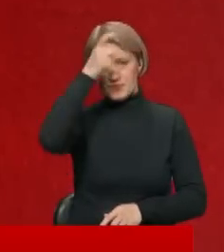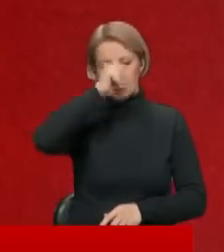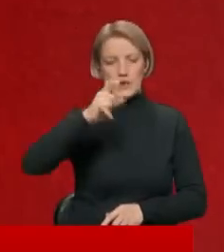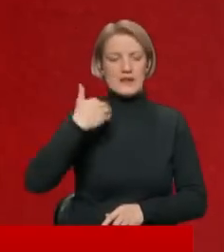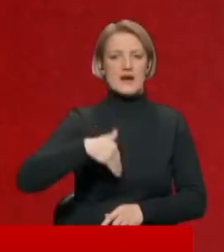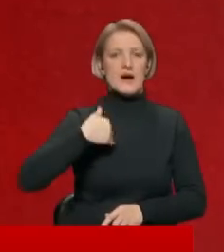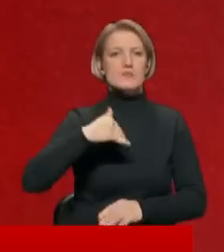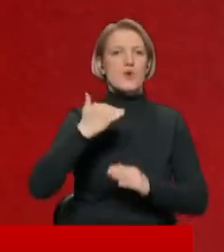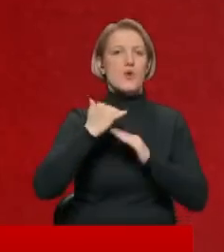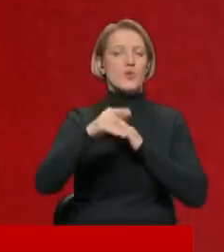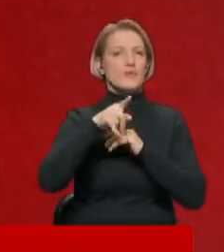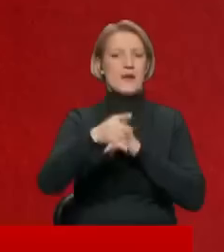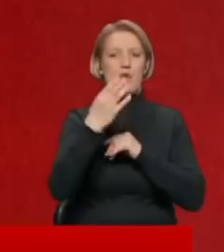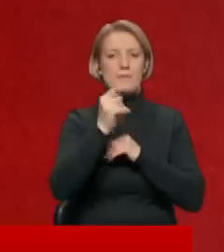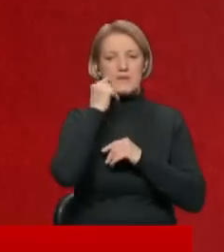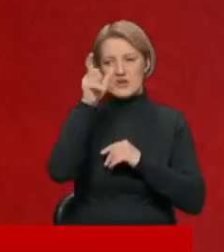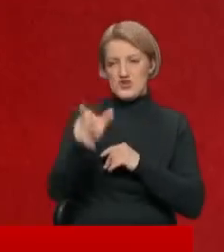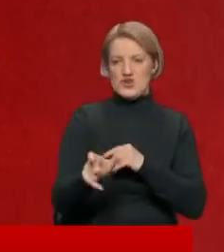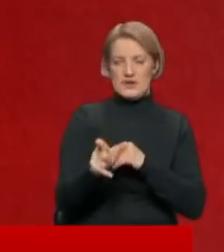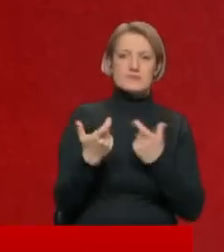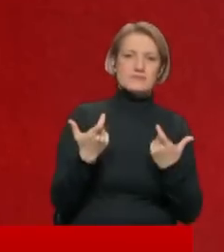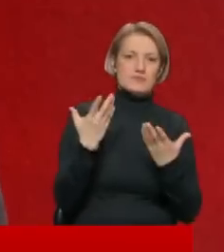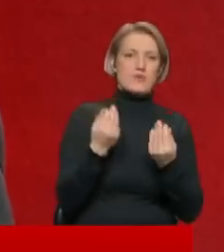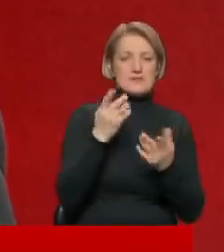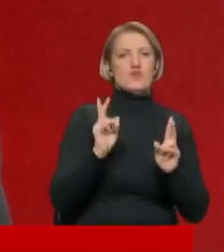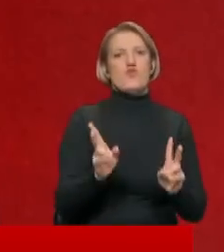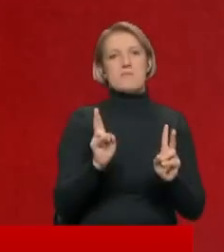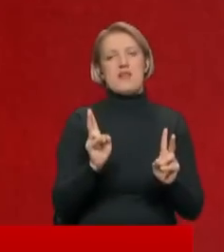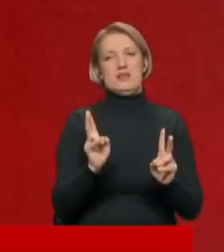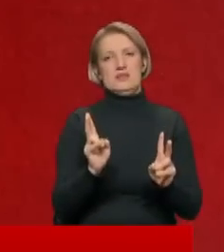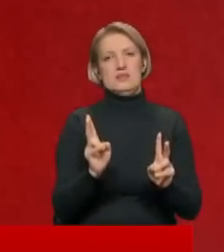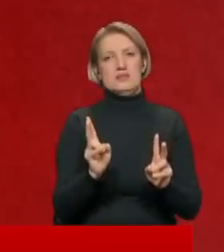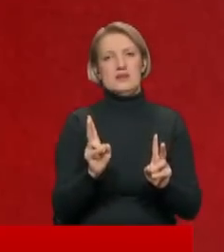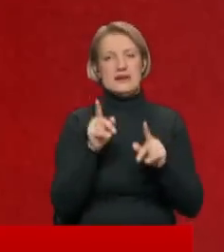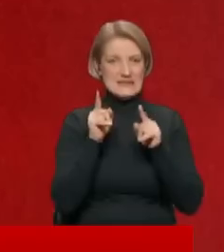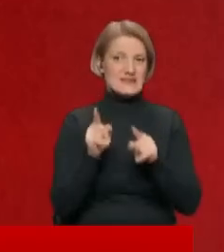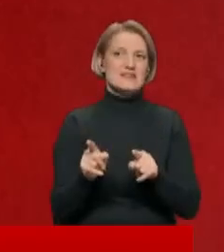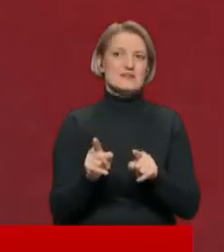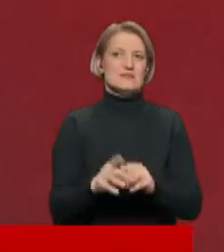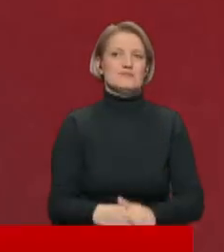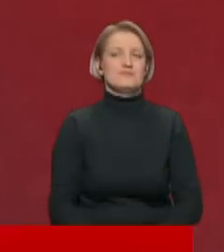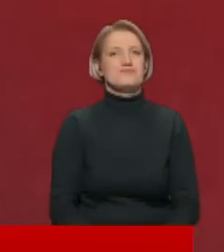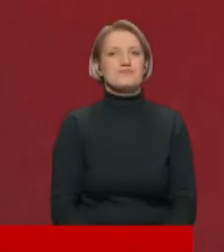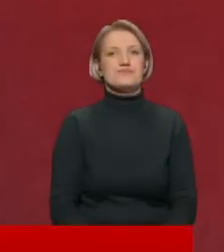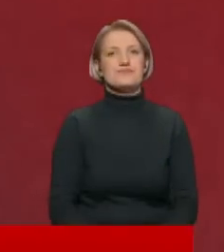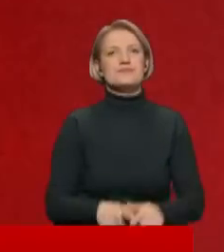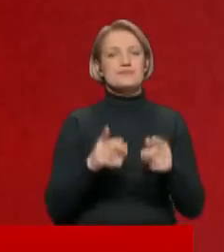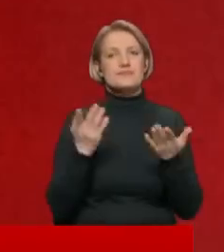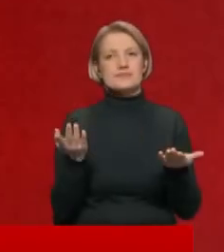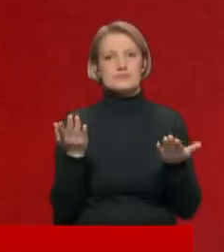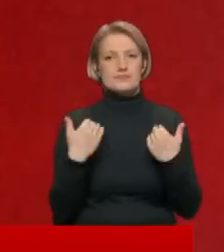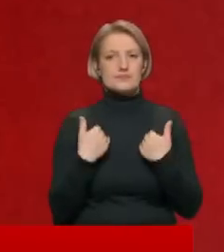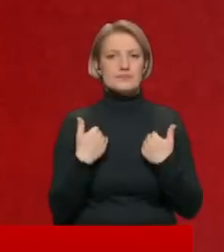kamuoyunda olan birisi ile ilgili bu tür beklentilerin olması Bence normal ama zaten hani